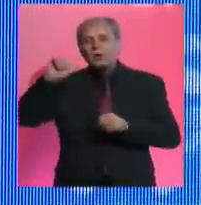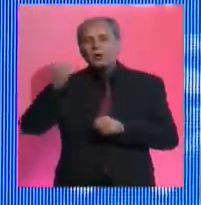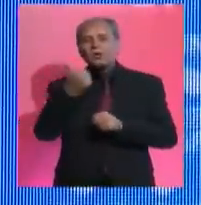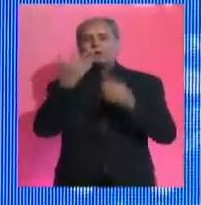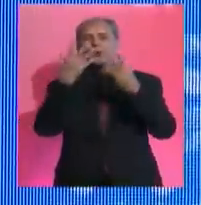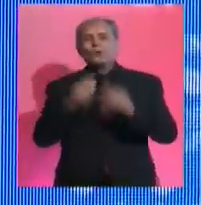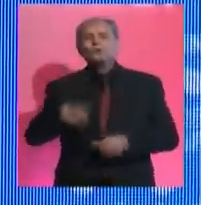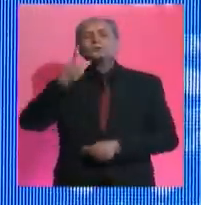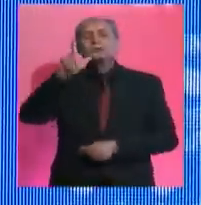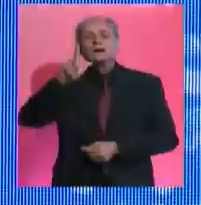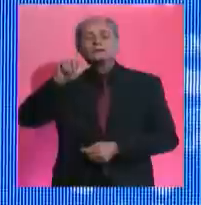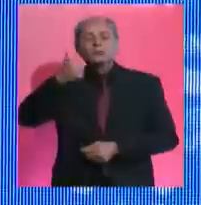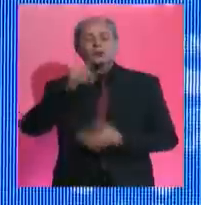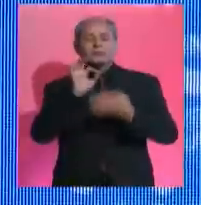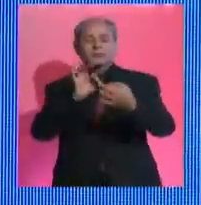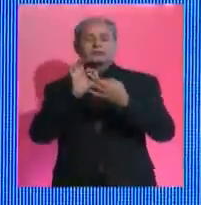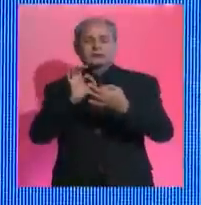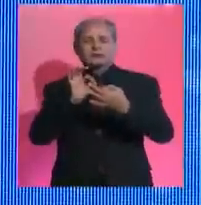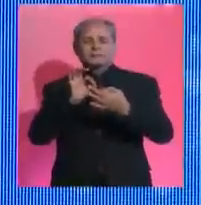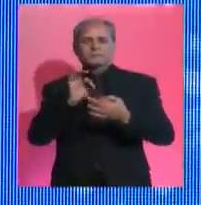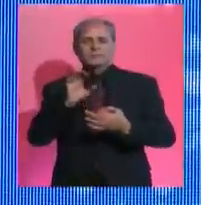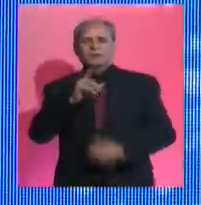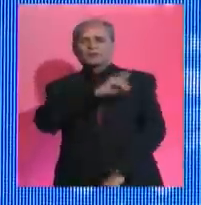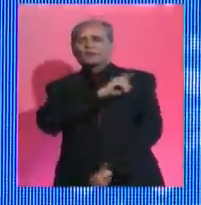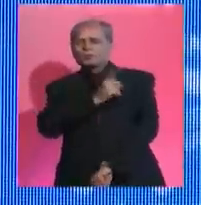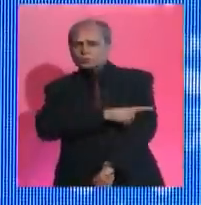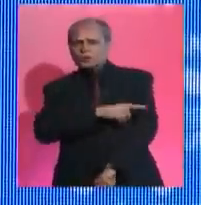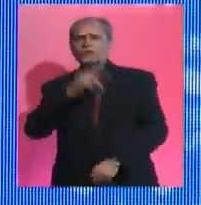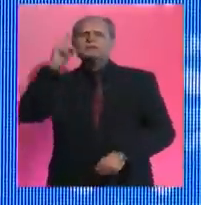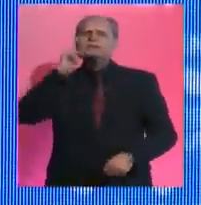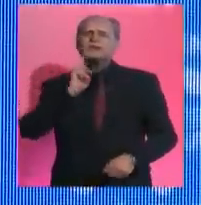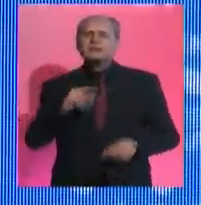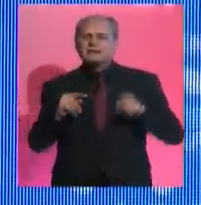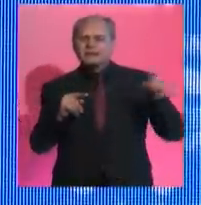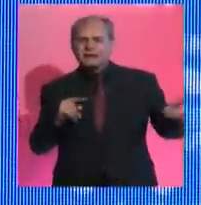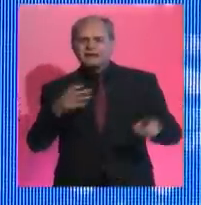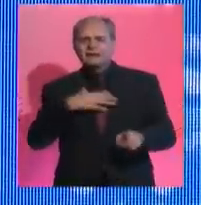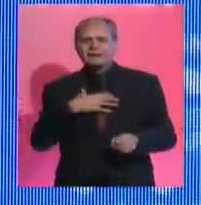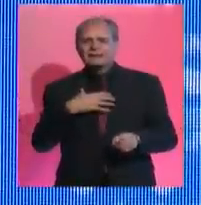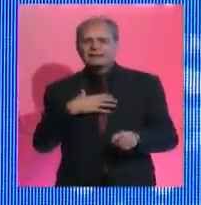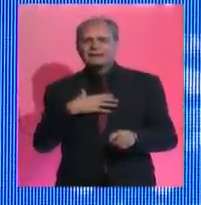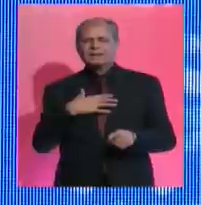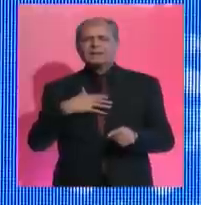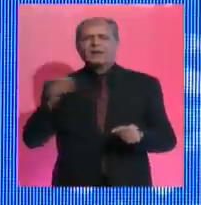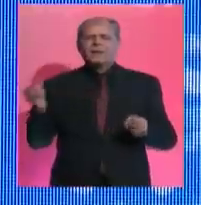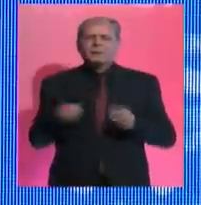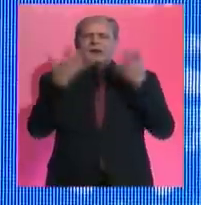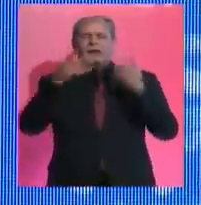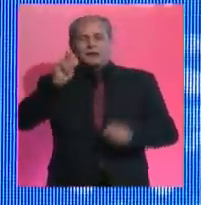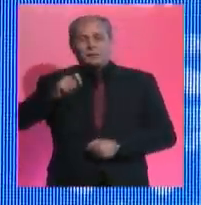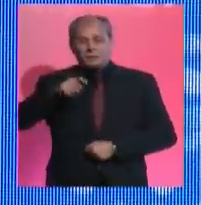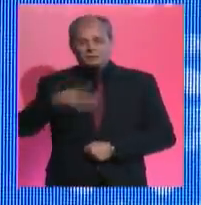olması gereken düzeyini de belirler egemen güçlerin zenginliklerinden fedakârlık yapmaları bir